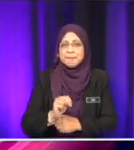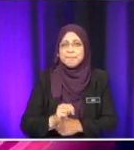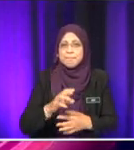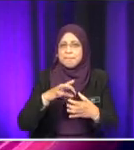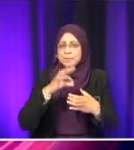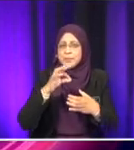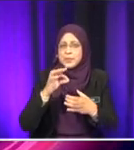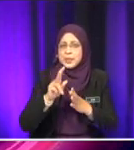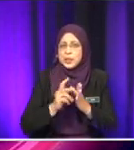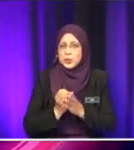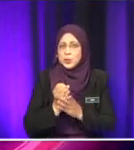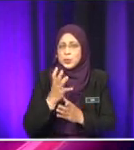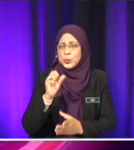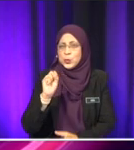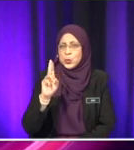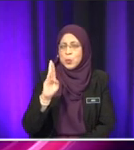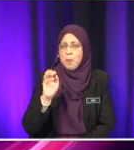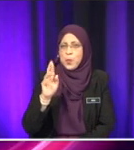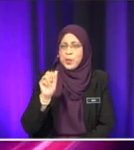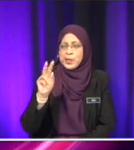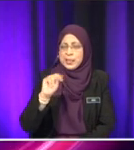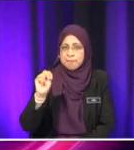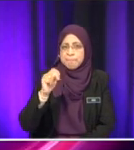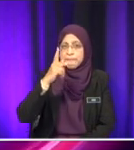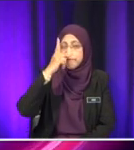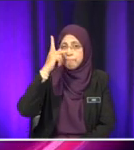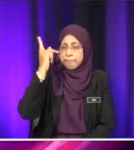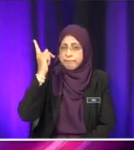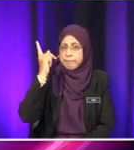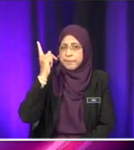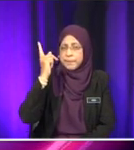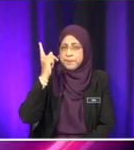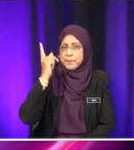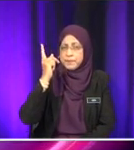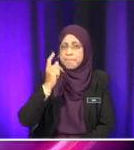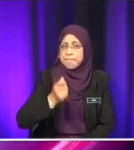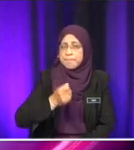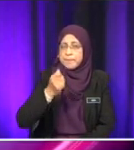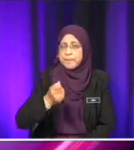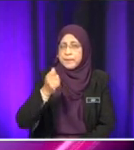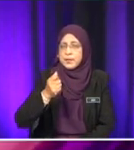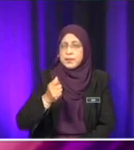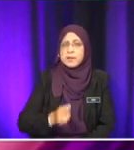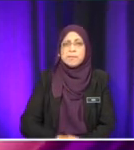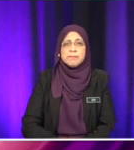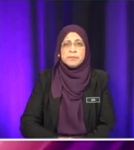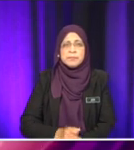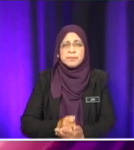kesuburan di Oke kepercayaan para ahli bisnis